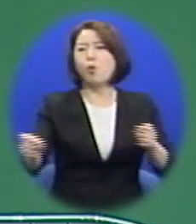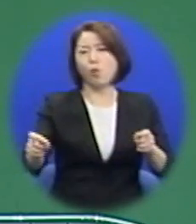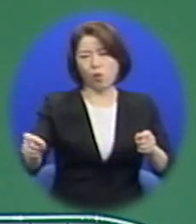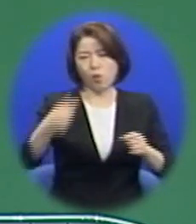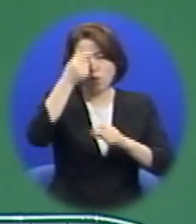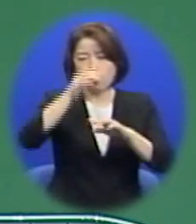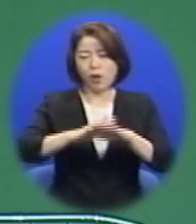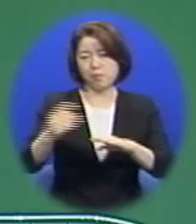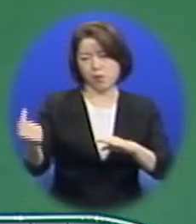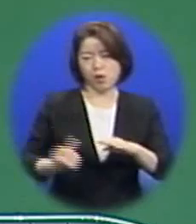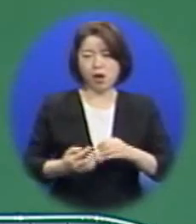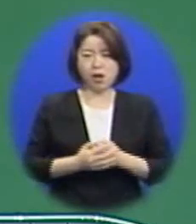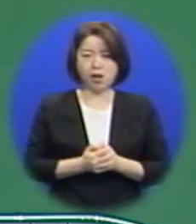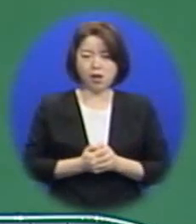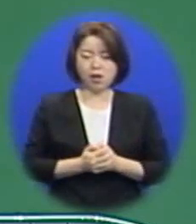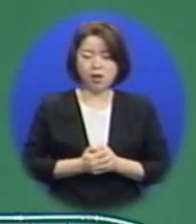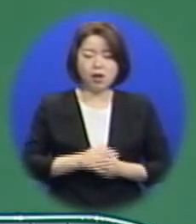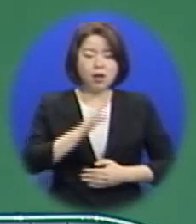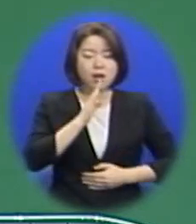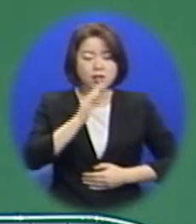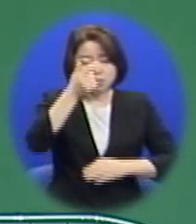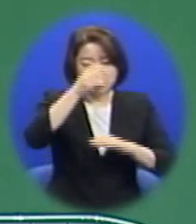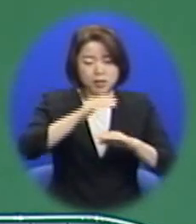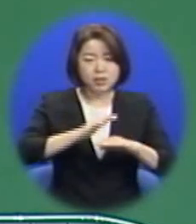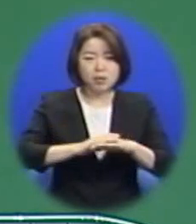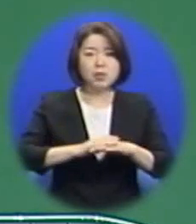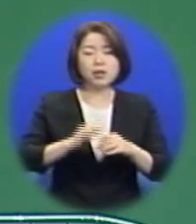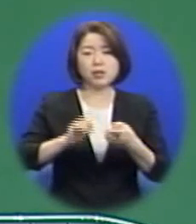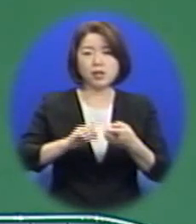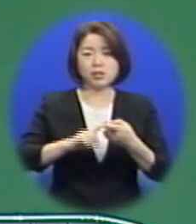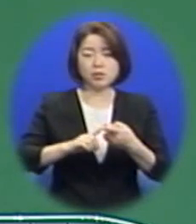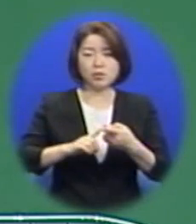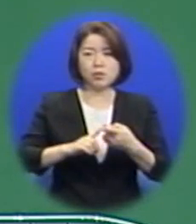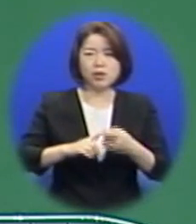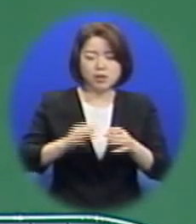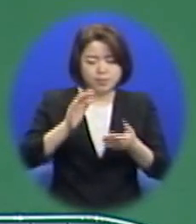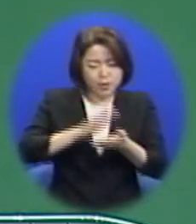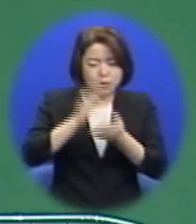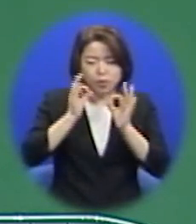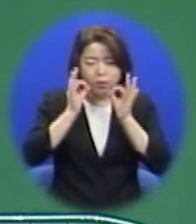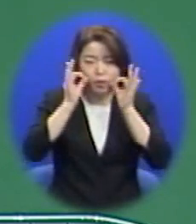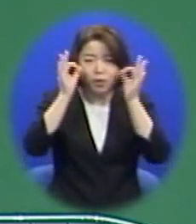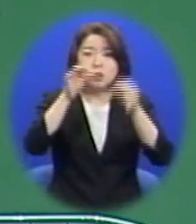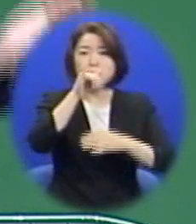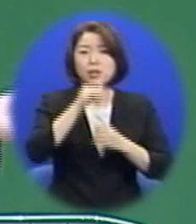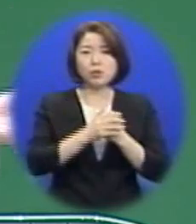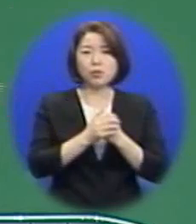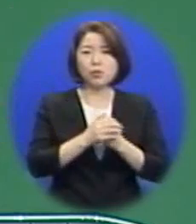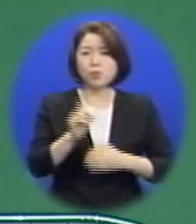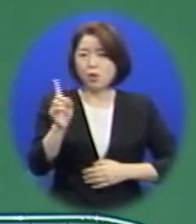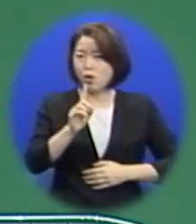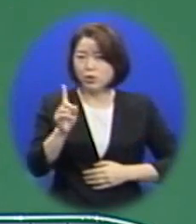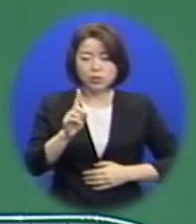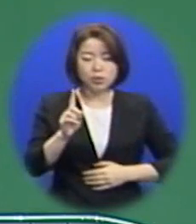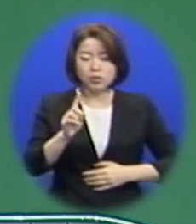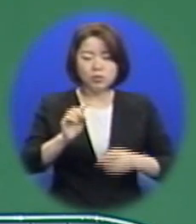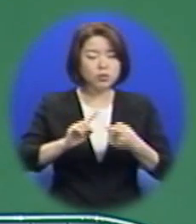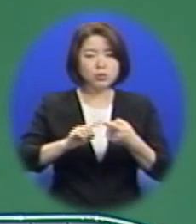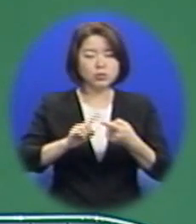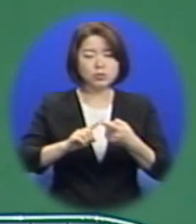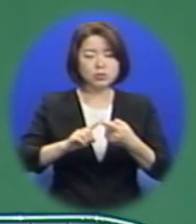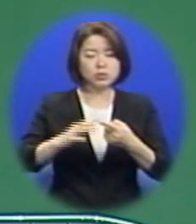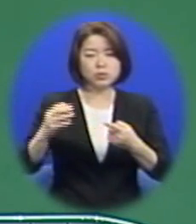은혜를 깨달은 사람은 하나님께 예배드리고자 하는 간절한 열망이 있고 그건 그 어떤 것으로도 막을 수가